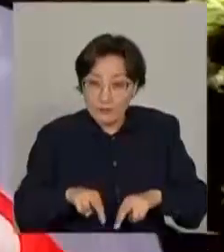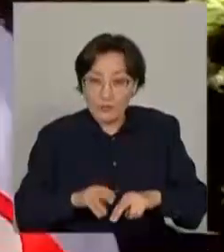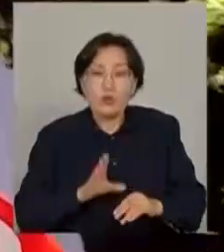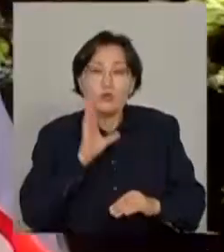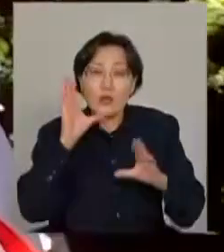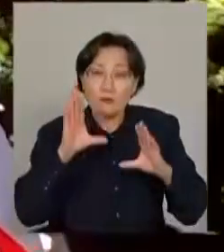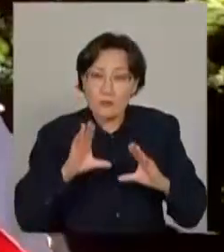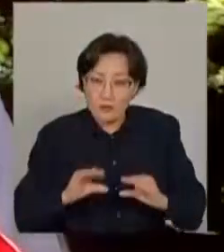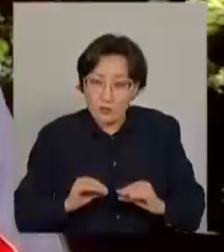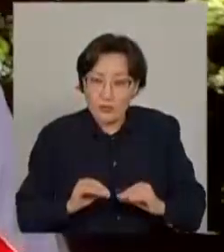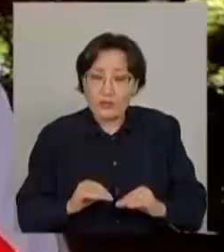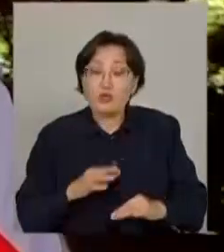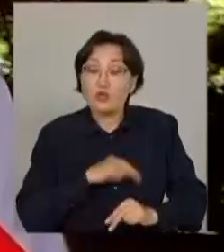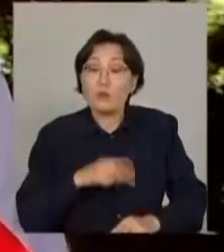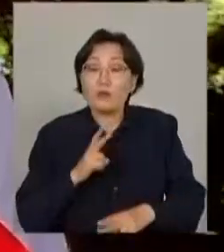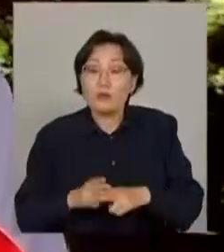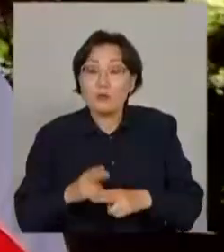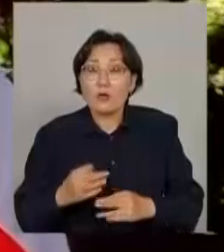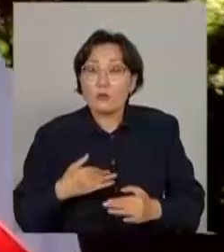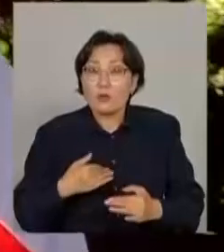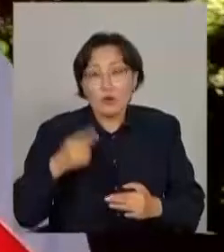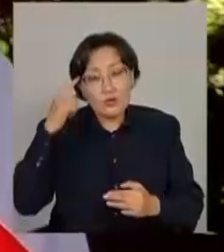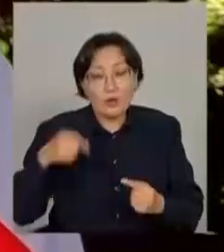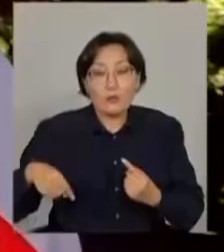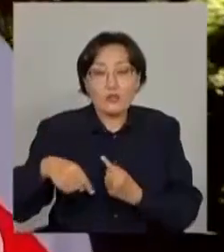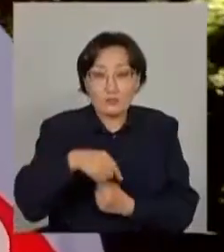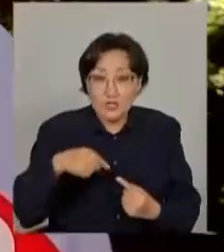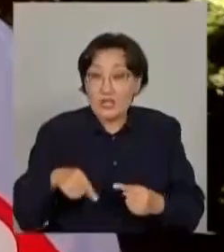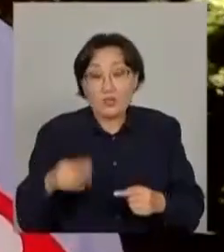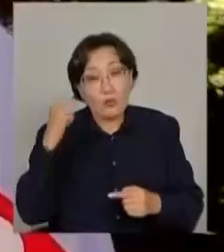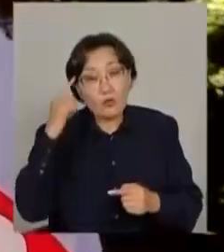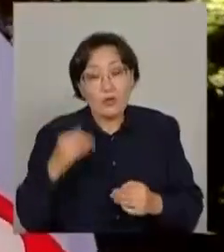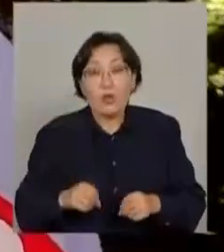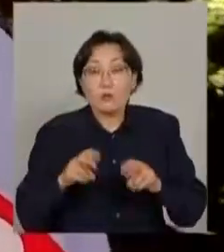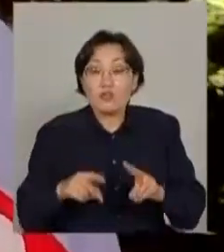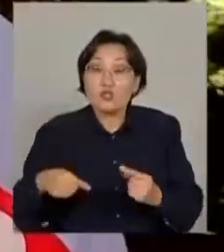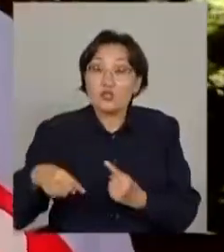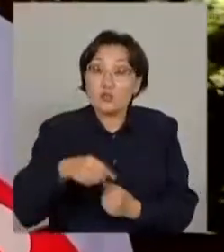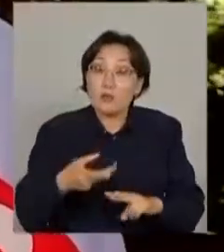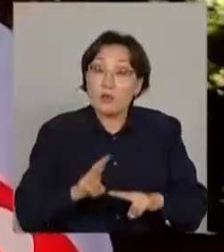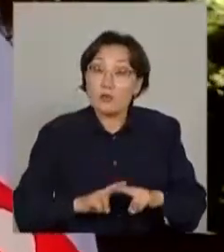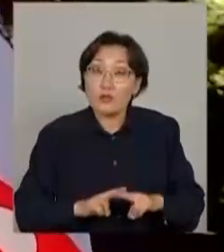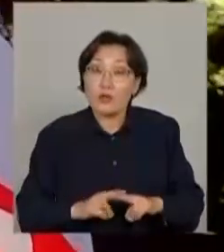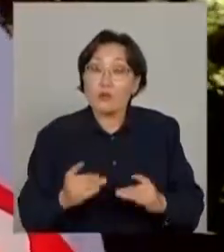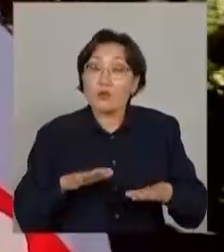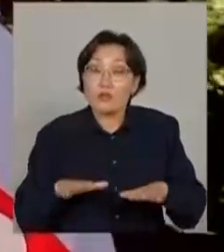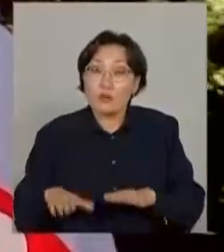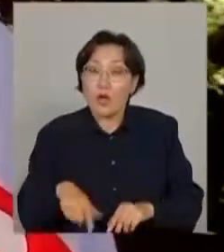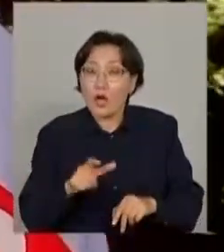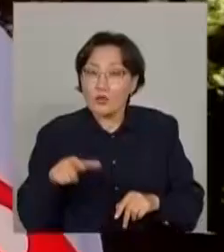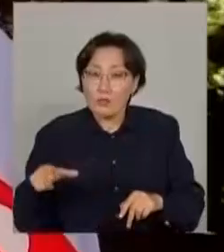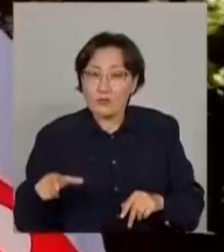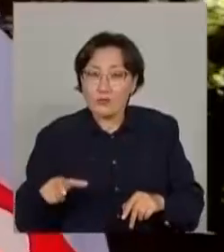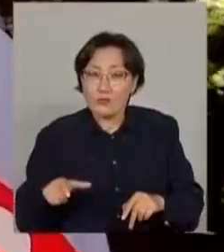Мен текетірес емес, бұл мен қадырлық бизнес деп ойлаймын. Ашығынан айтам. Қадырлық бизнес себебі бұл орындарға адамдарға